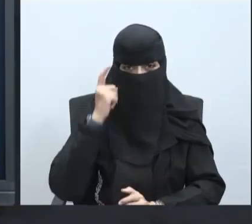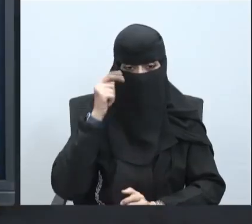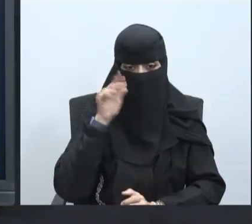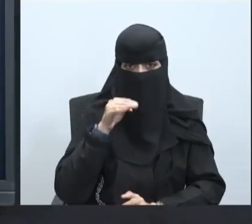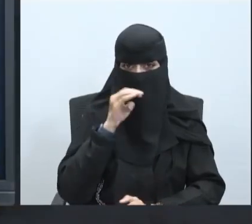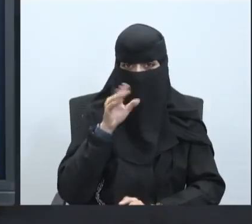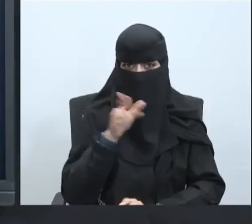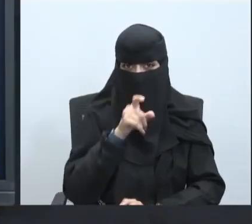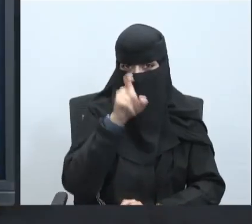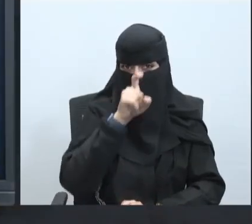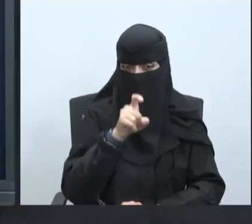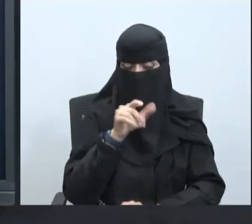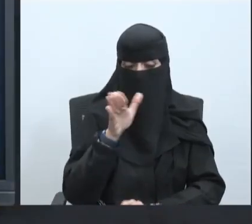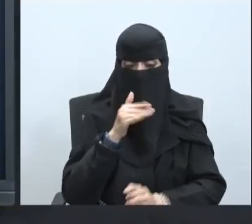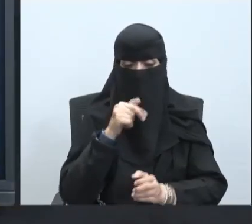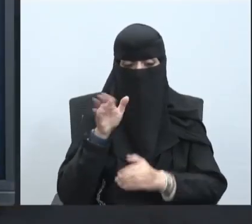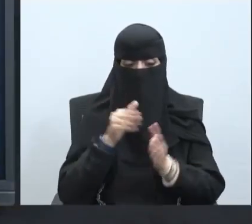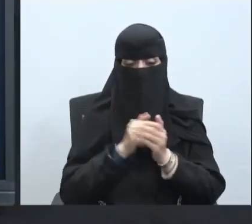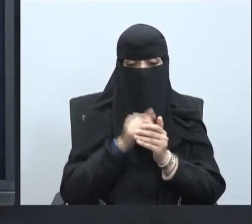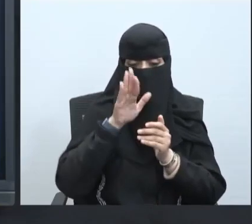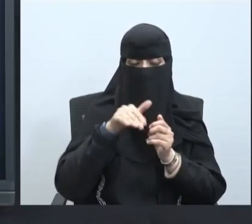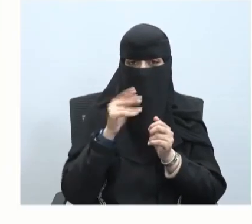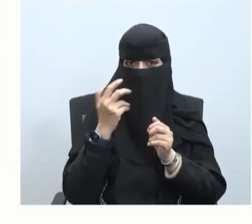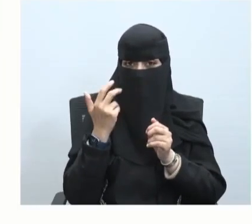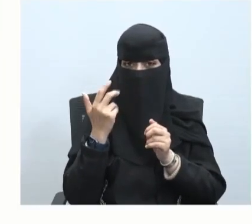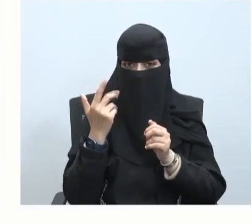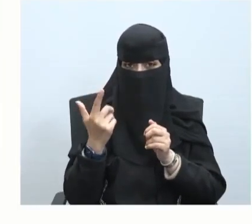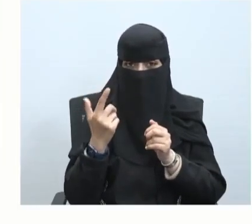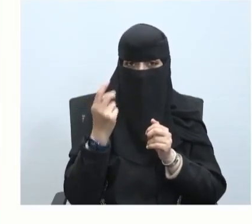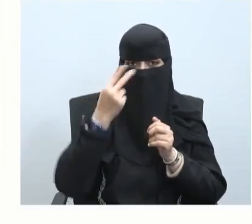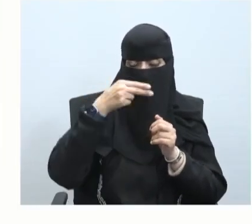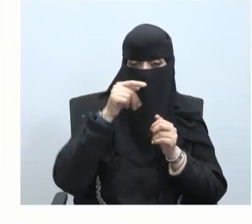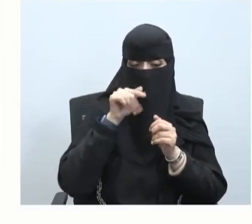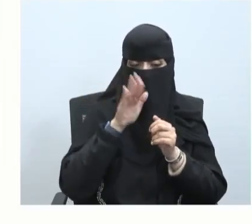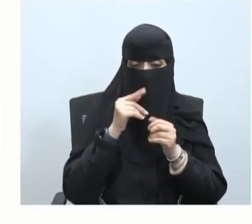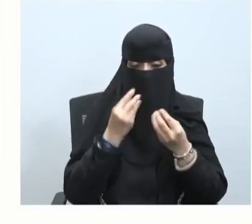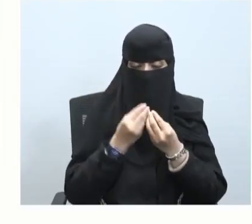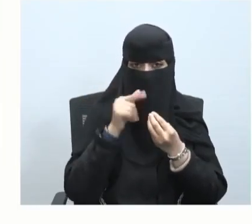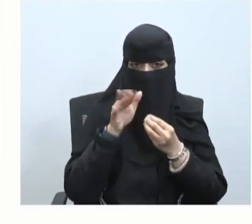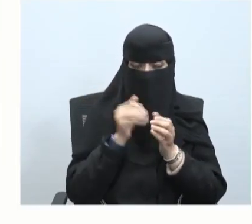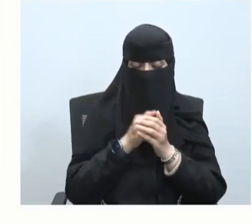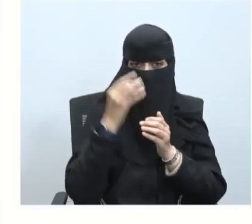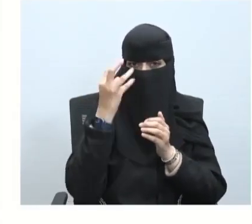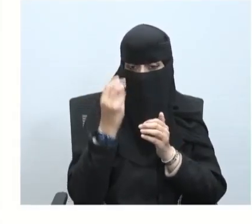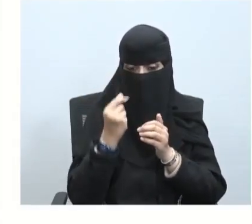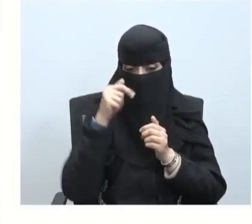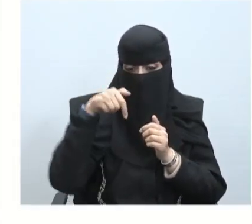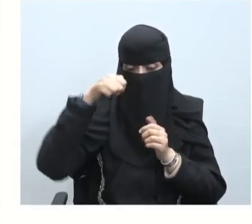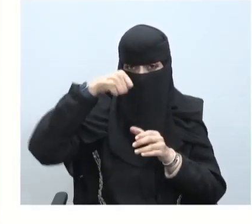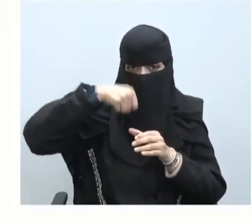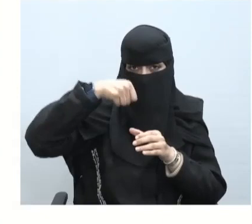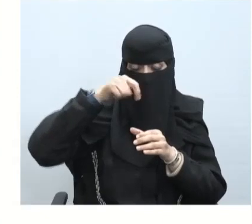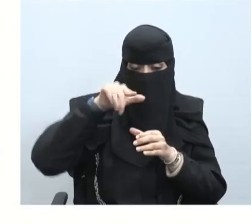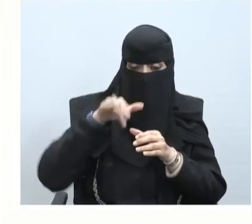على هذا السؤال بارك الله فيكم اذا الان نقوم ابنائي وبناتي بعد هذه